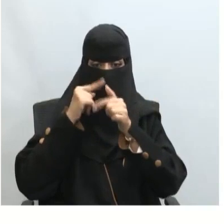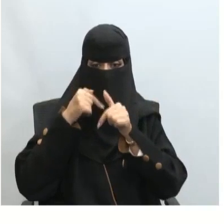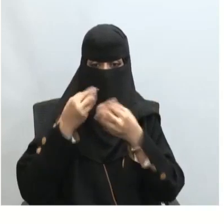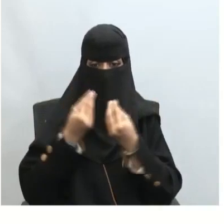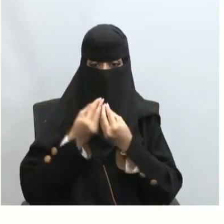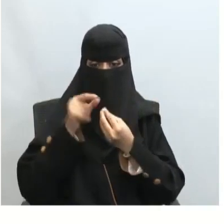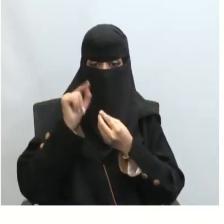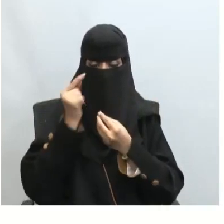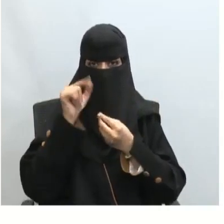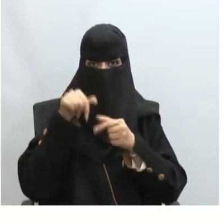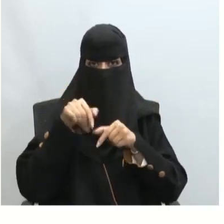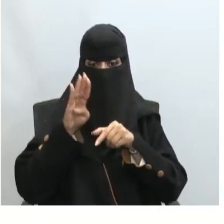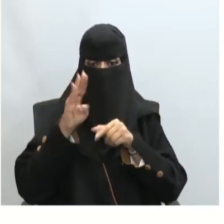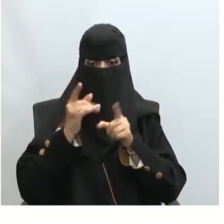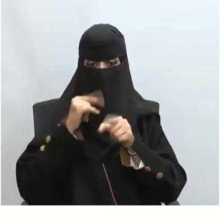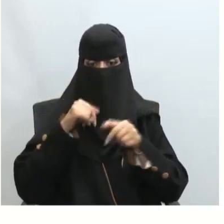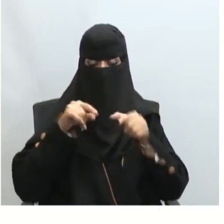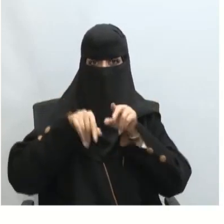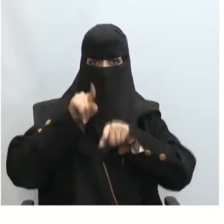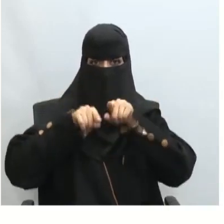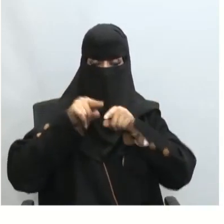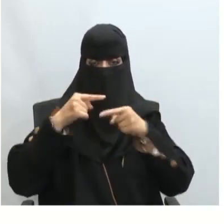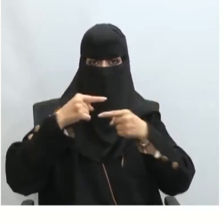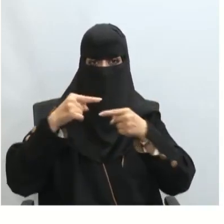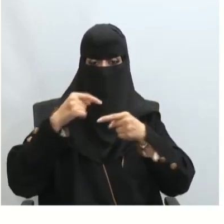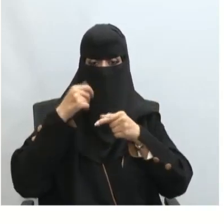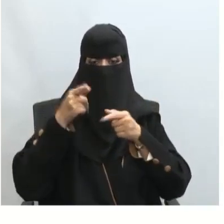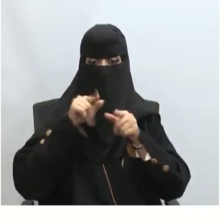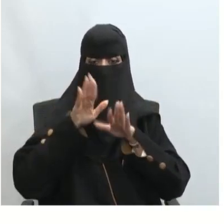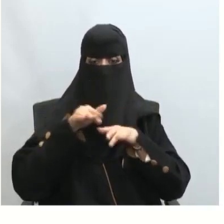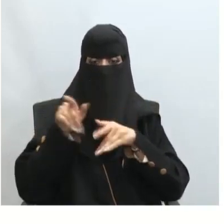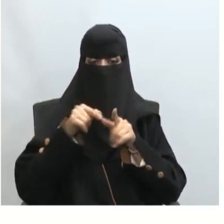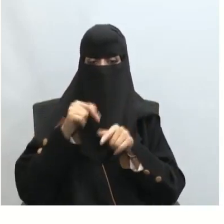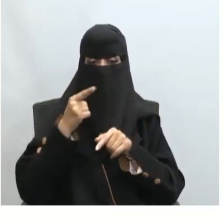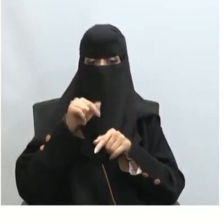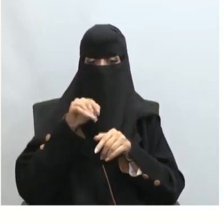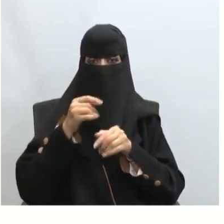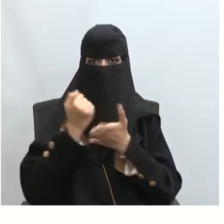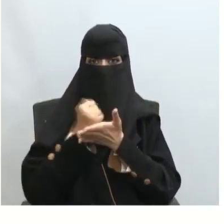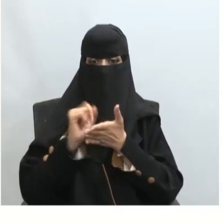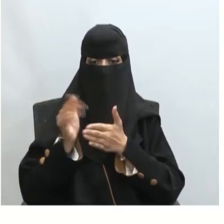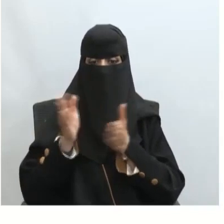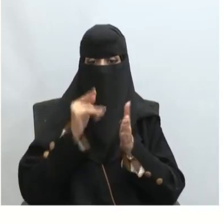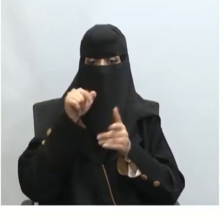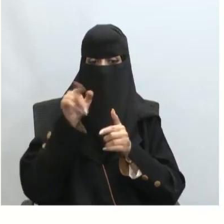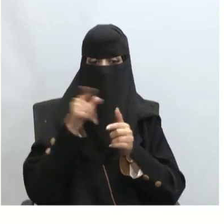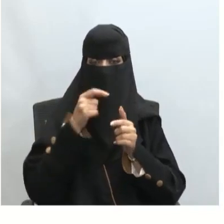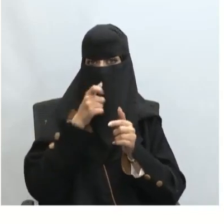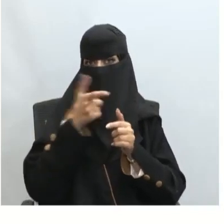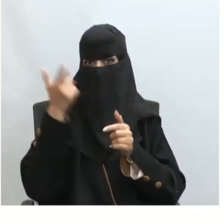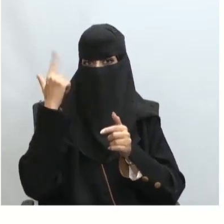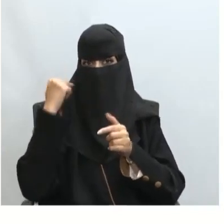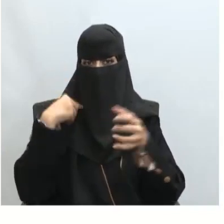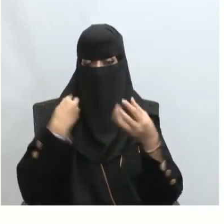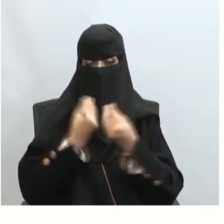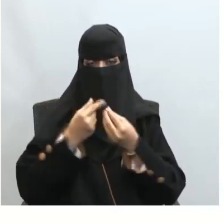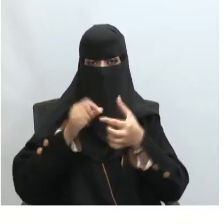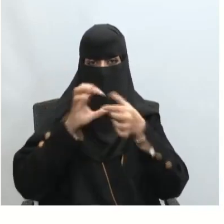روابط اضافيه بين ذرتي الكربون متجاورتين بحذف ذرتين كانت